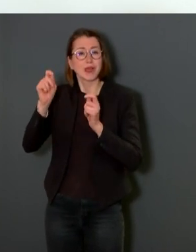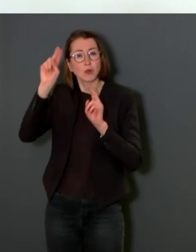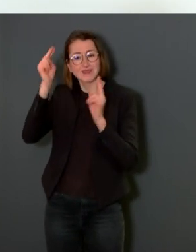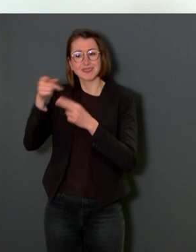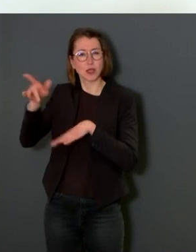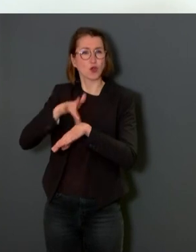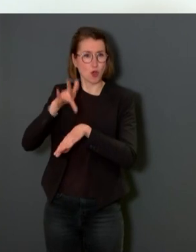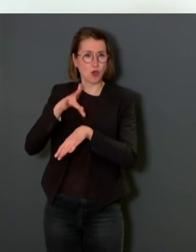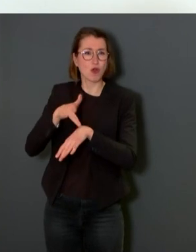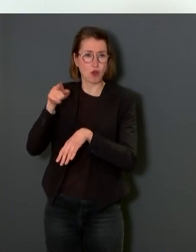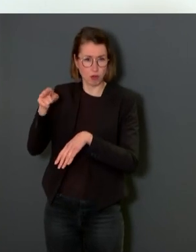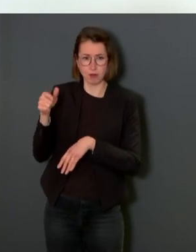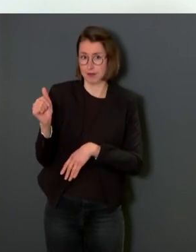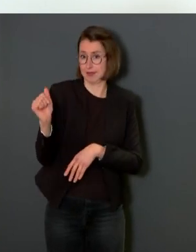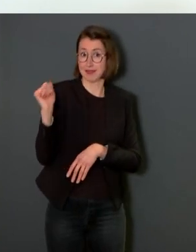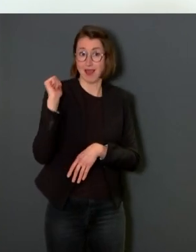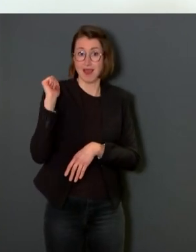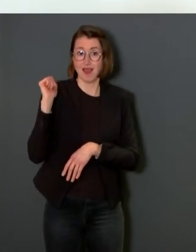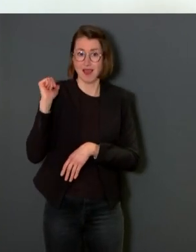voyait encore hier sur la VRT,